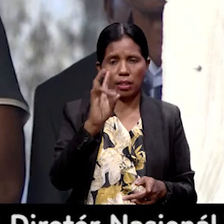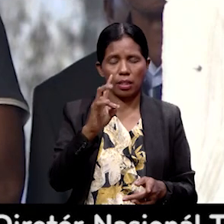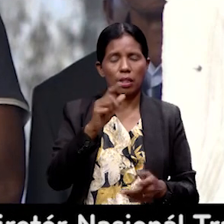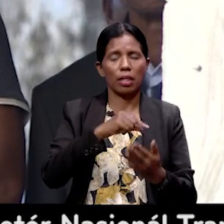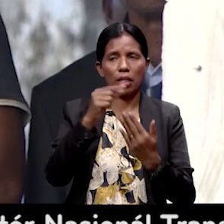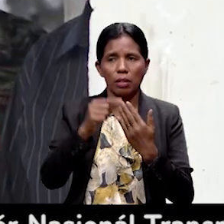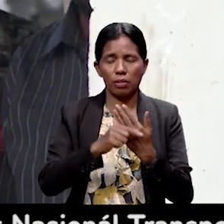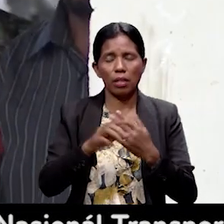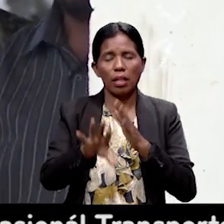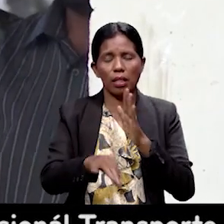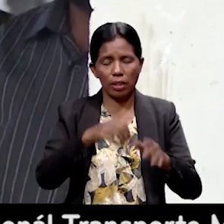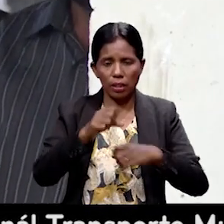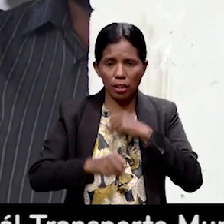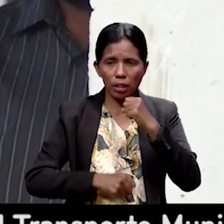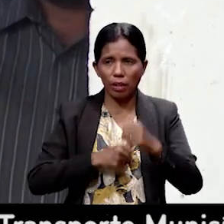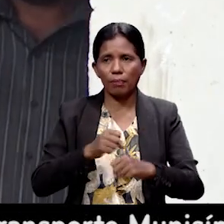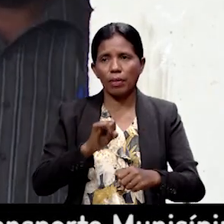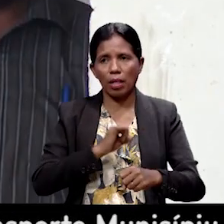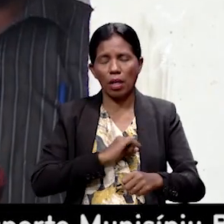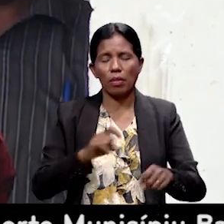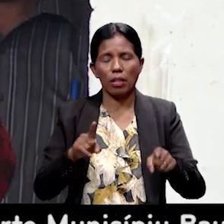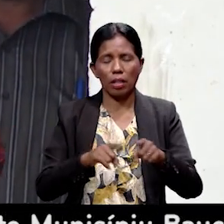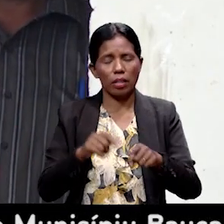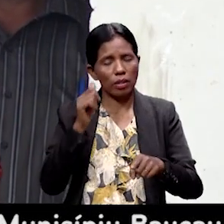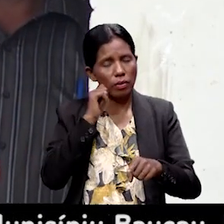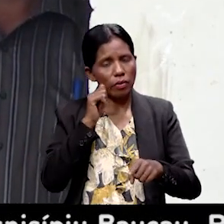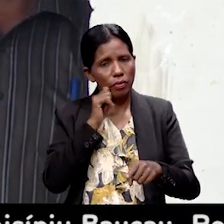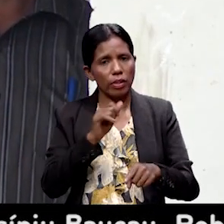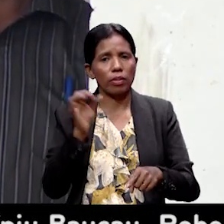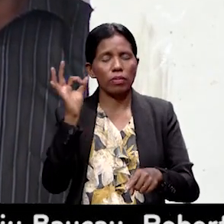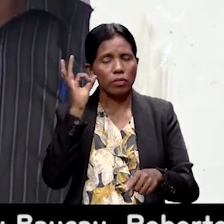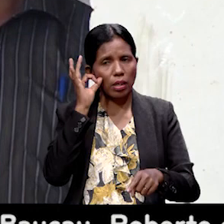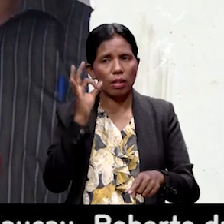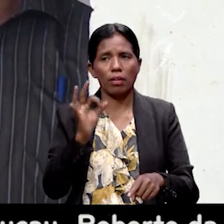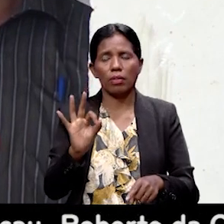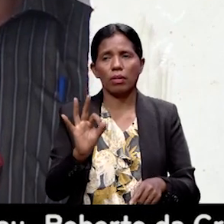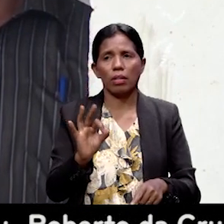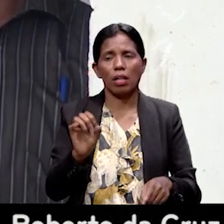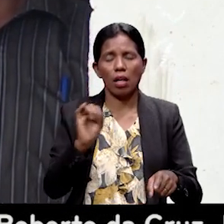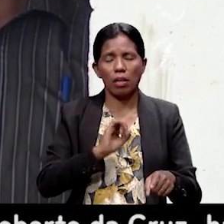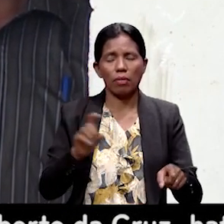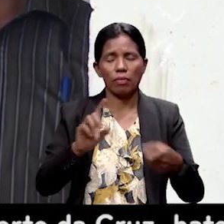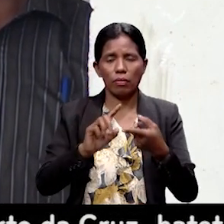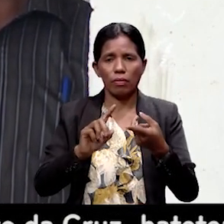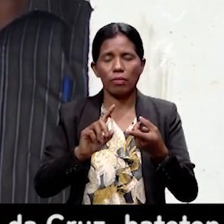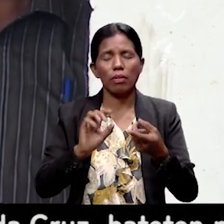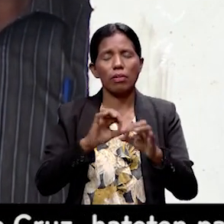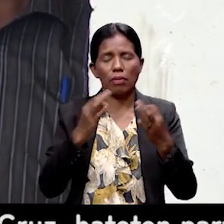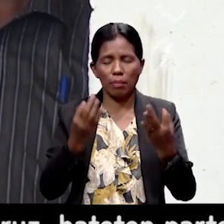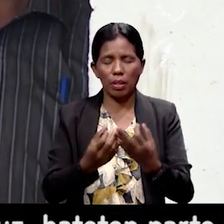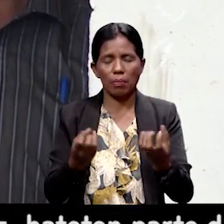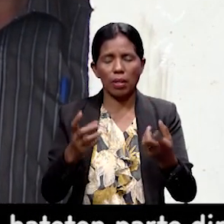retan sofrimento. Hau hanesan feto falo fununia, hau hanesan família bara, colega bara, clacumba fununia,